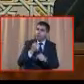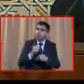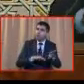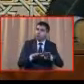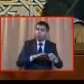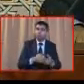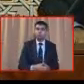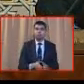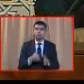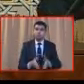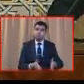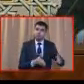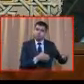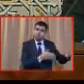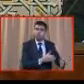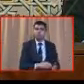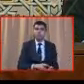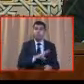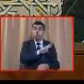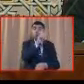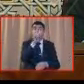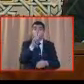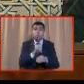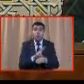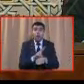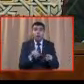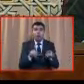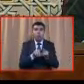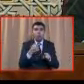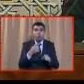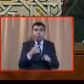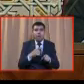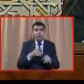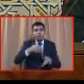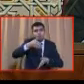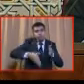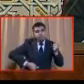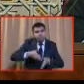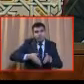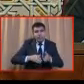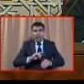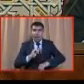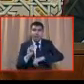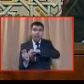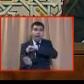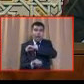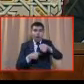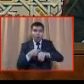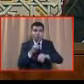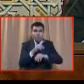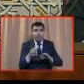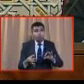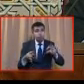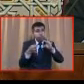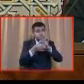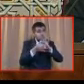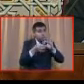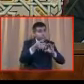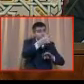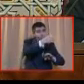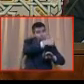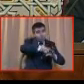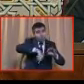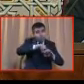السؤال الموالي: عن مدى تقدم إنجاز المسالك الطرقية بالعالم القروي المدرجة والموثقة في إطار شراكات للسيدات والسادة